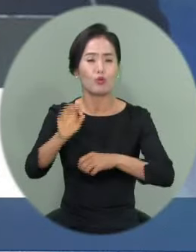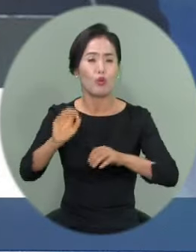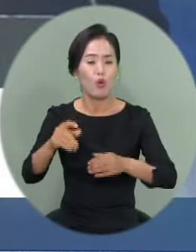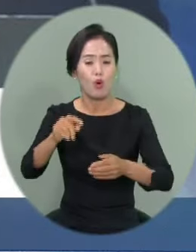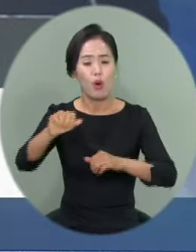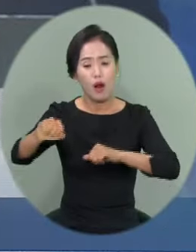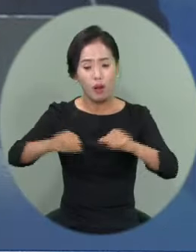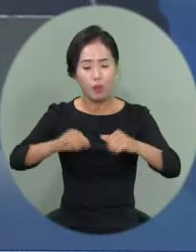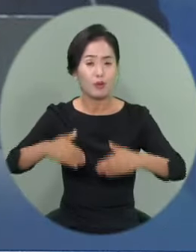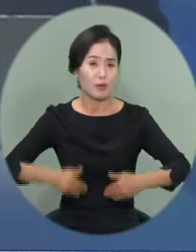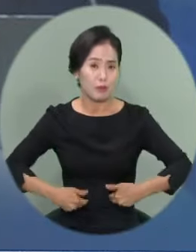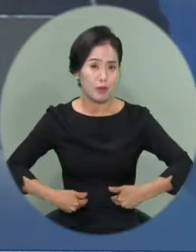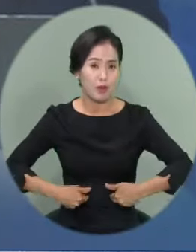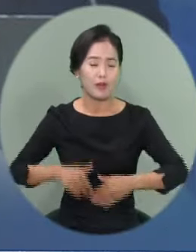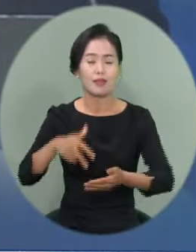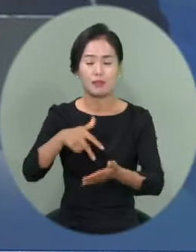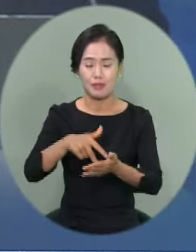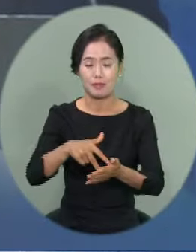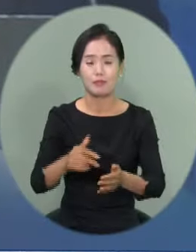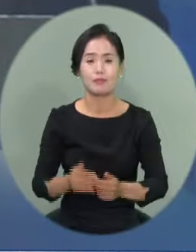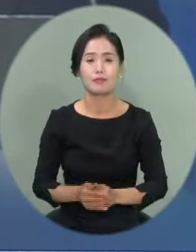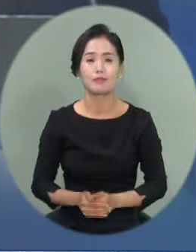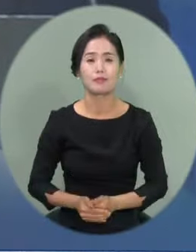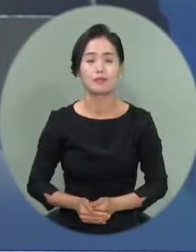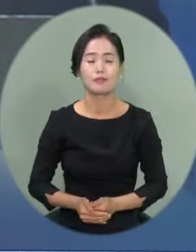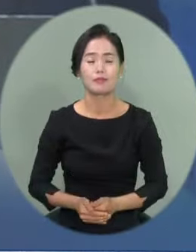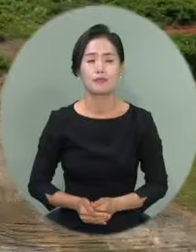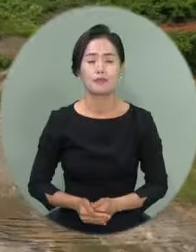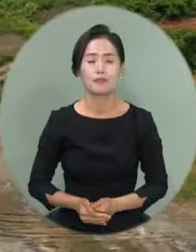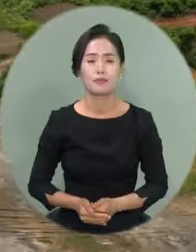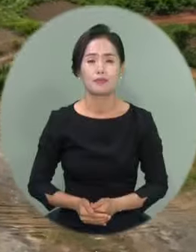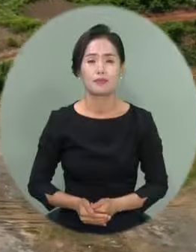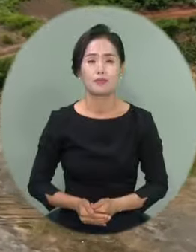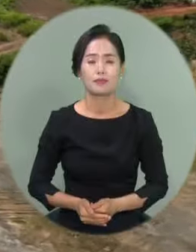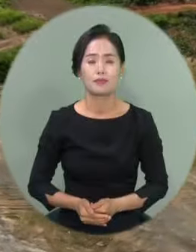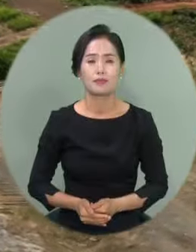한다는 입장입니다. 김초롱 기자의 보도입니다.